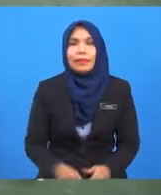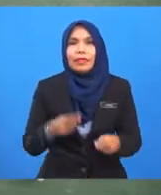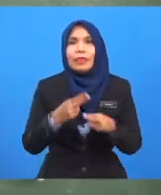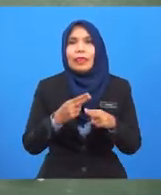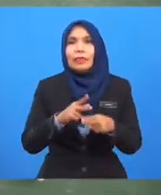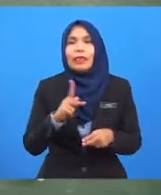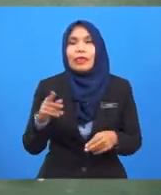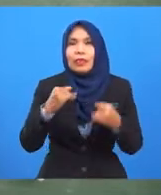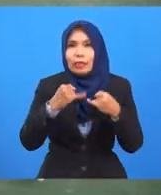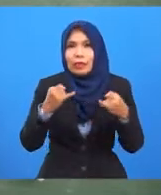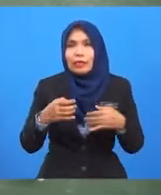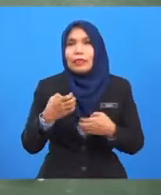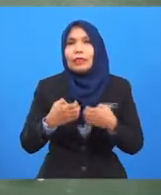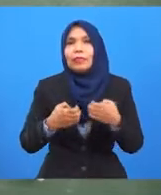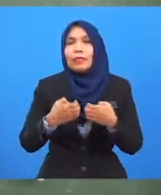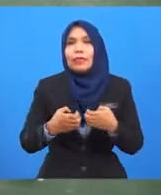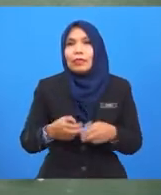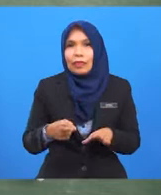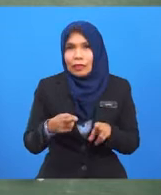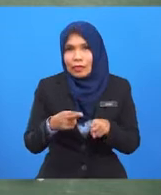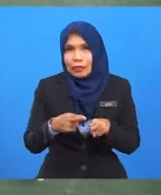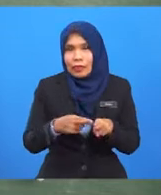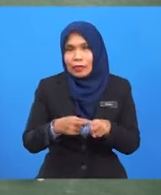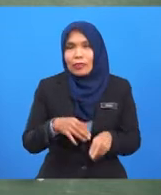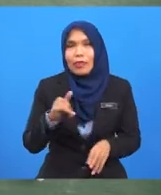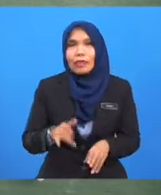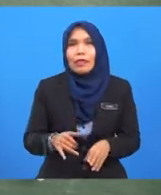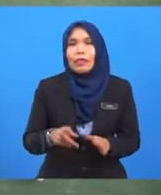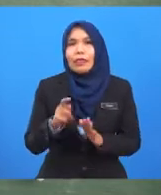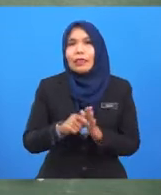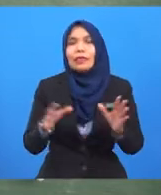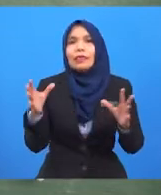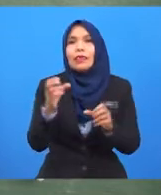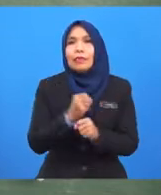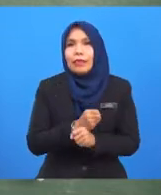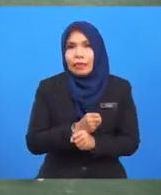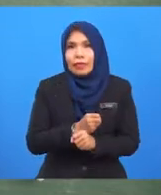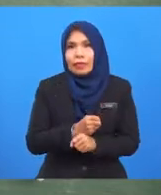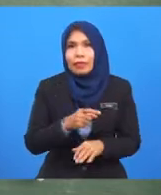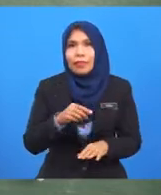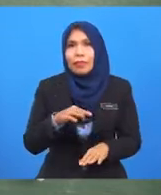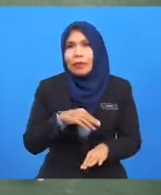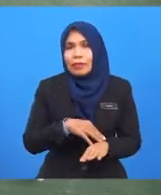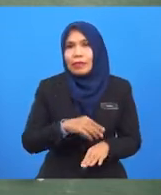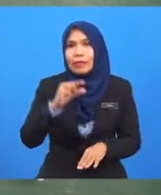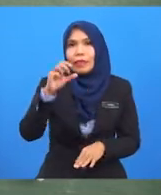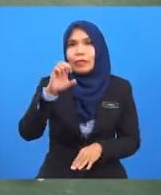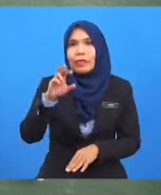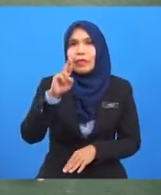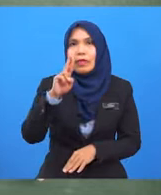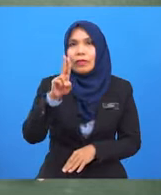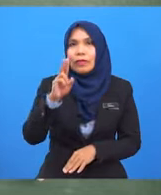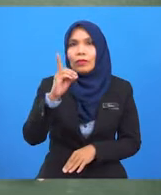Namakan jenis mesin ringkas yang terdapat pada gerudi tangan ini. Kamu boleh